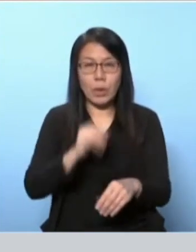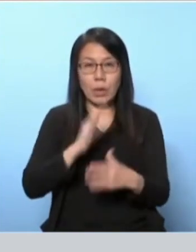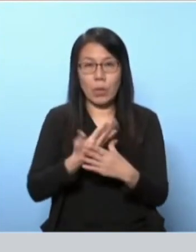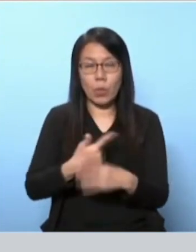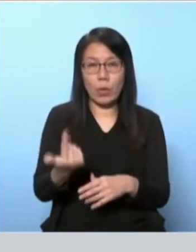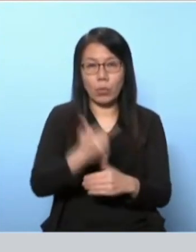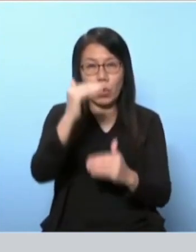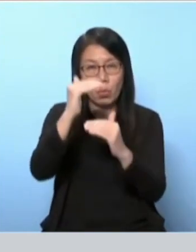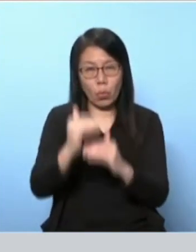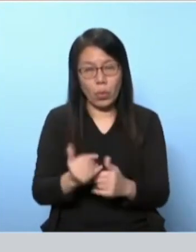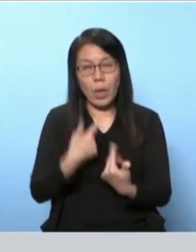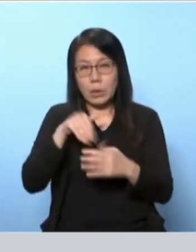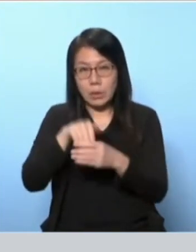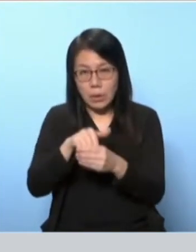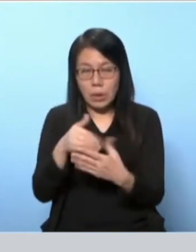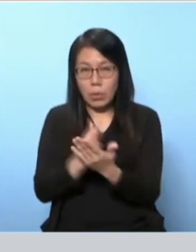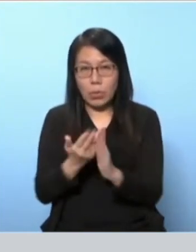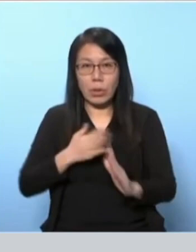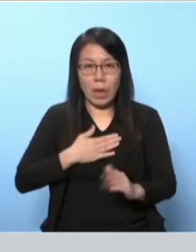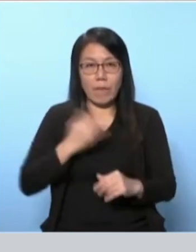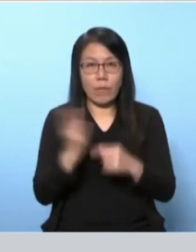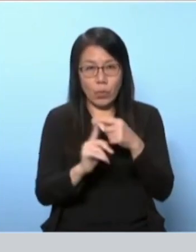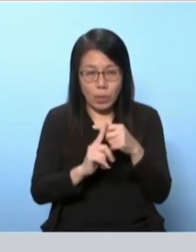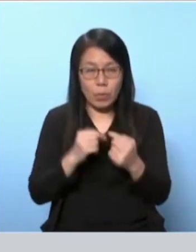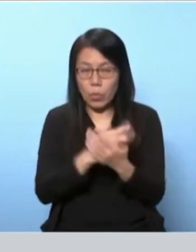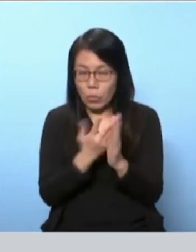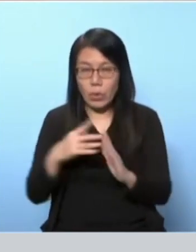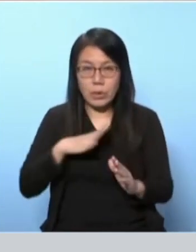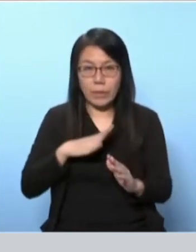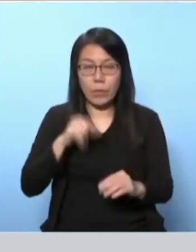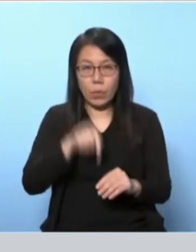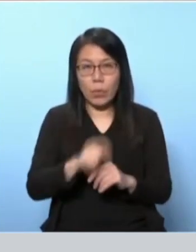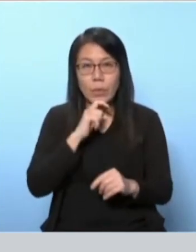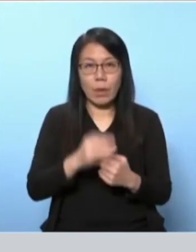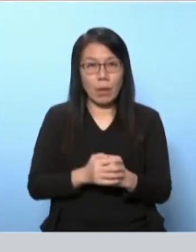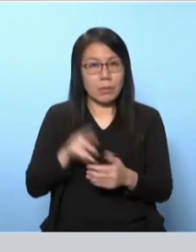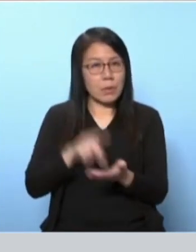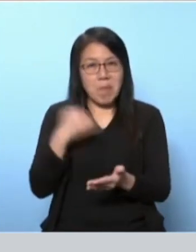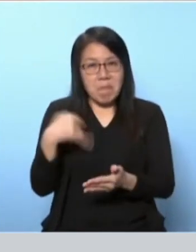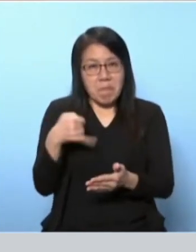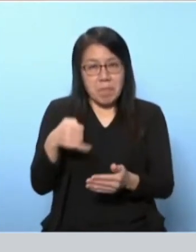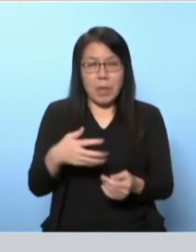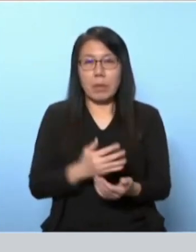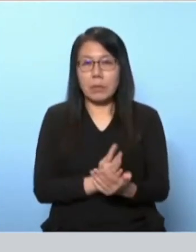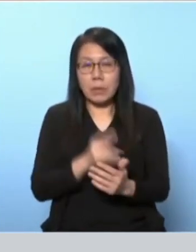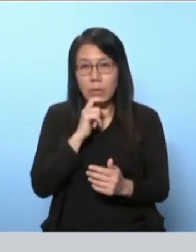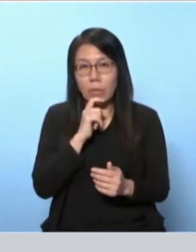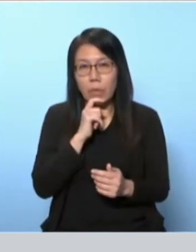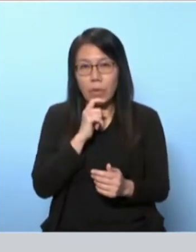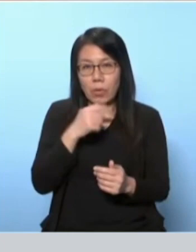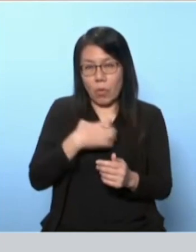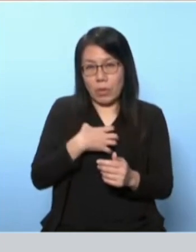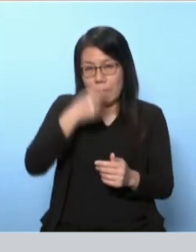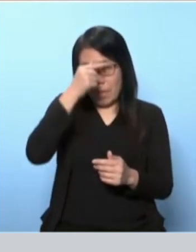多程序啦，或者好多驚有風險啦等等嘅情況咧，而係唔肯借出，基本上係多一事不如少